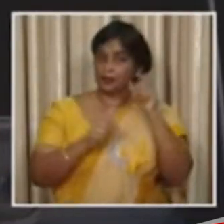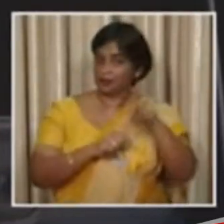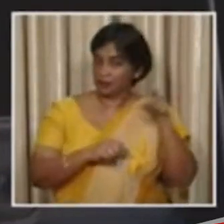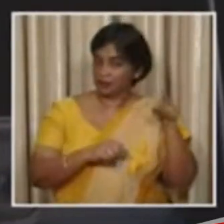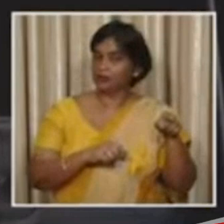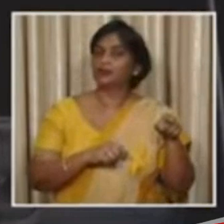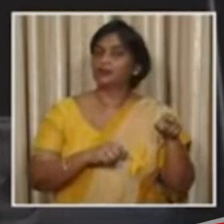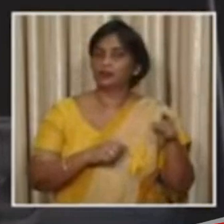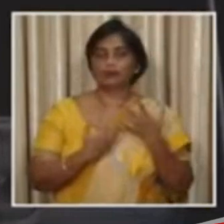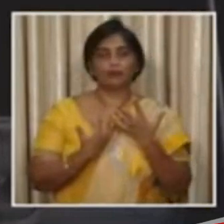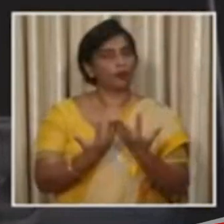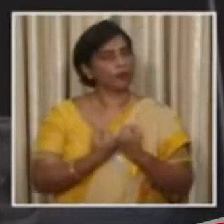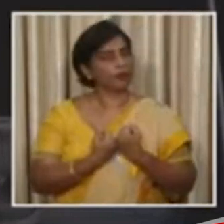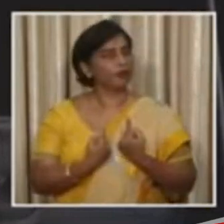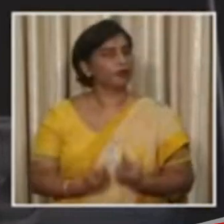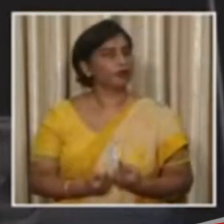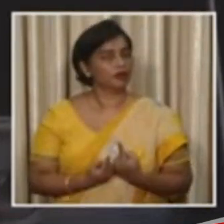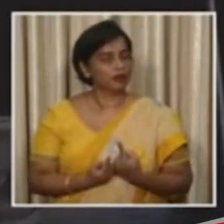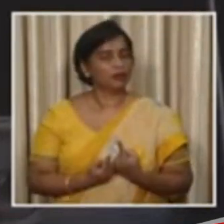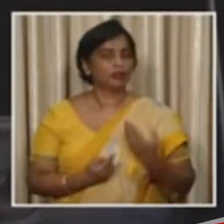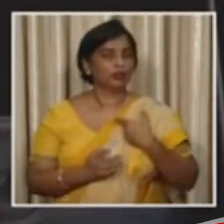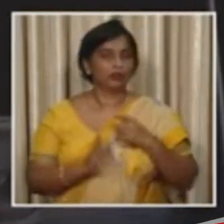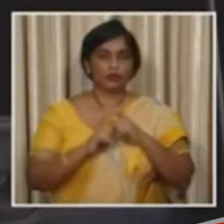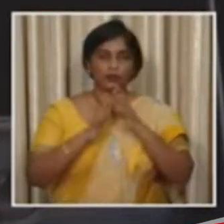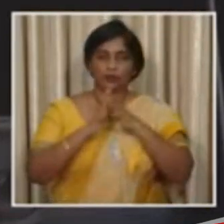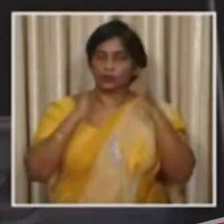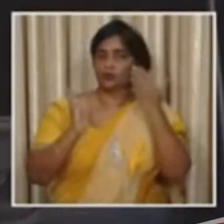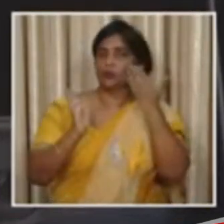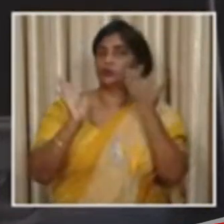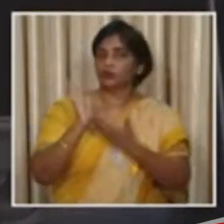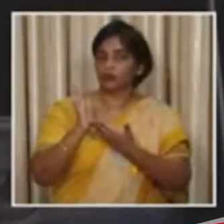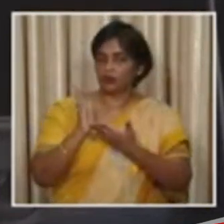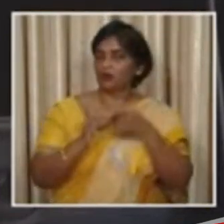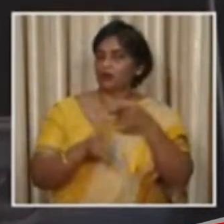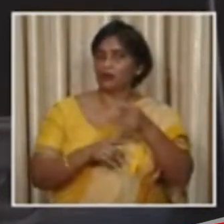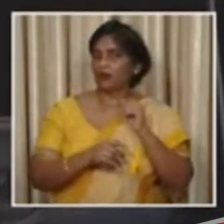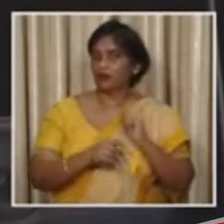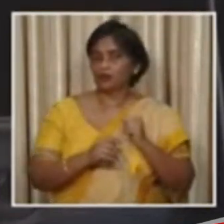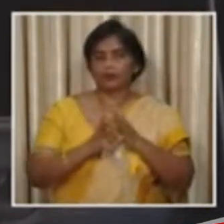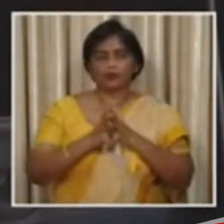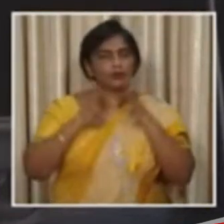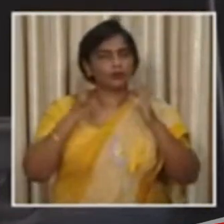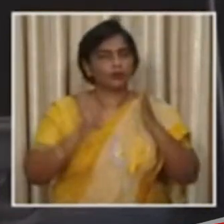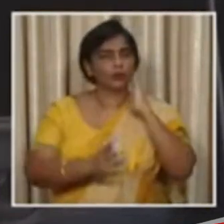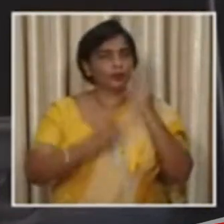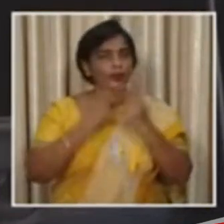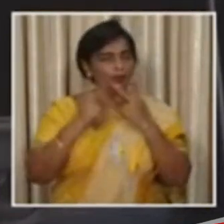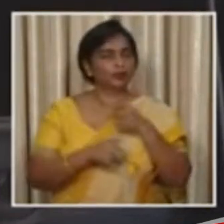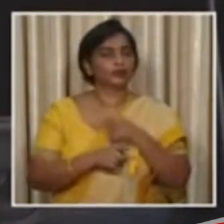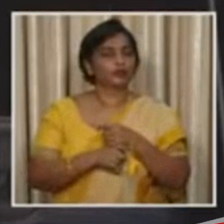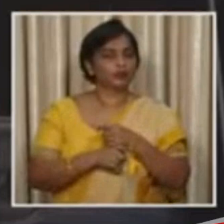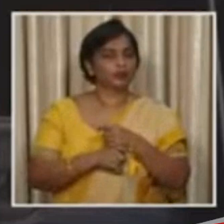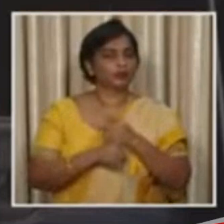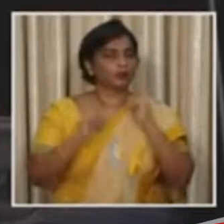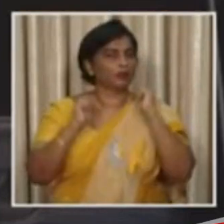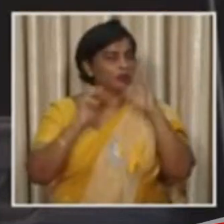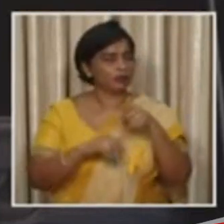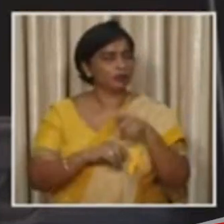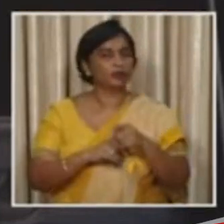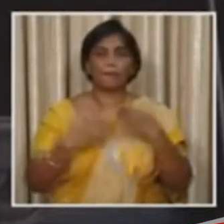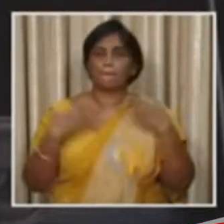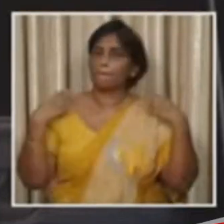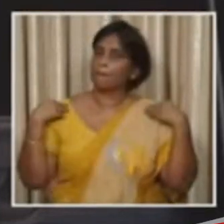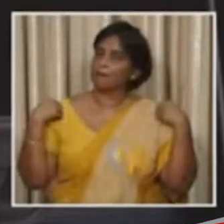ආයෝජකීන්ගේ අවශ්‍යතාවය අපි දැඩිව දකිනවා. මොකද වැඩි වෙන සංචාරකයන් ප්‍රමාණයට ප්‍රමාණවත්